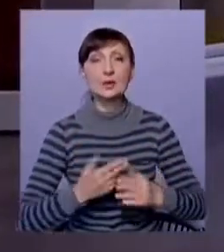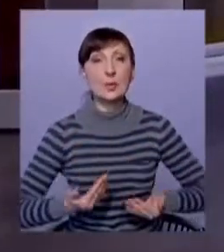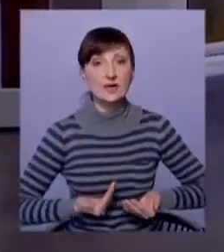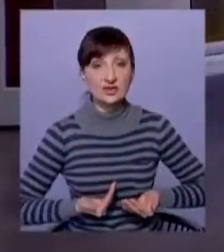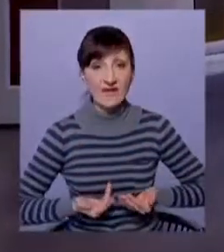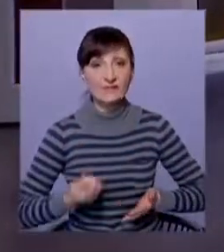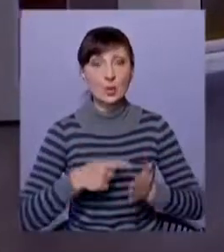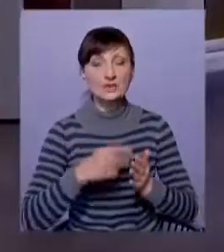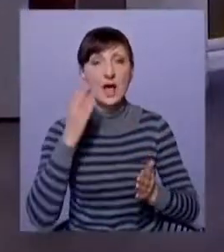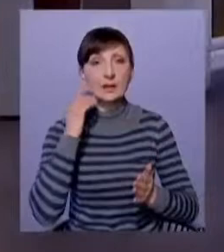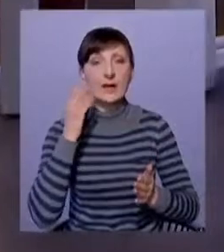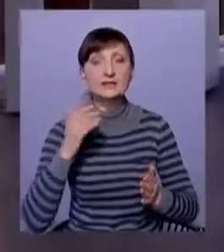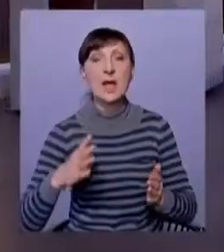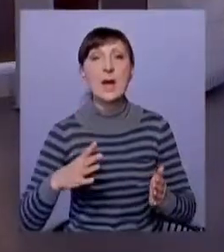городе,